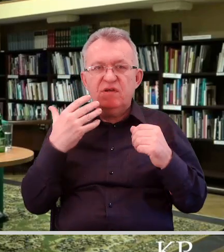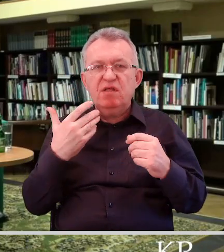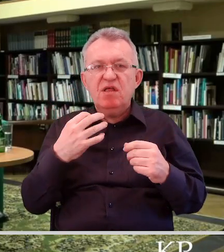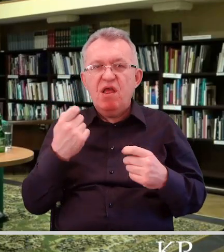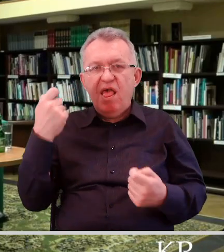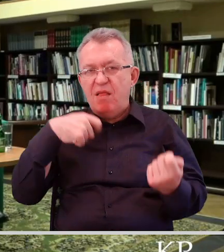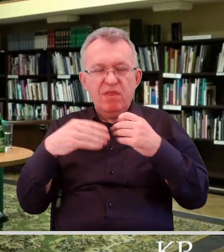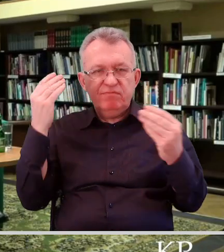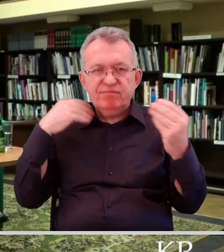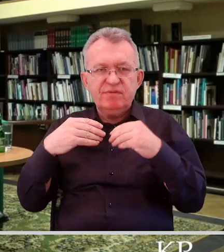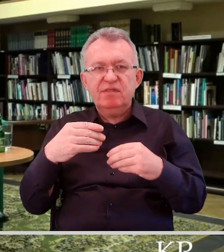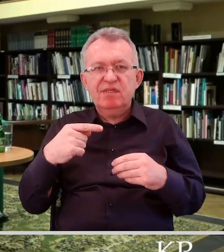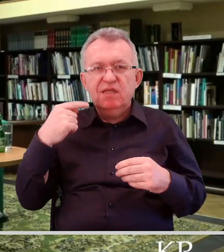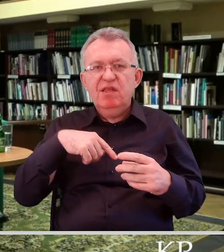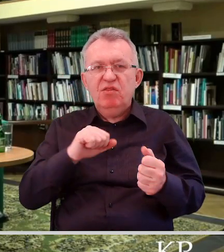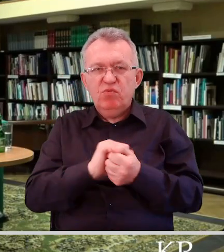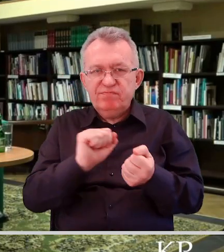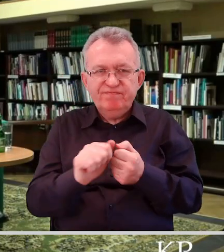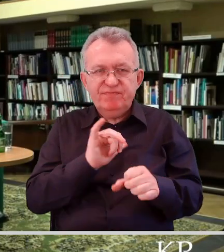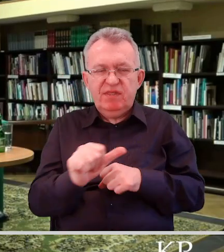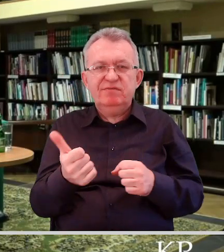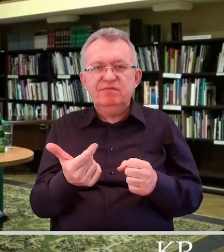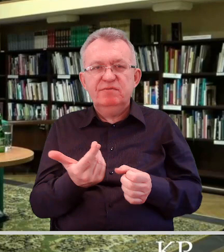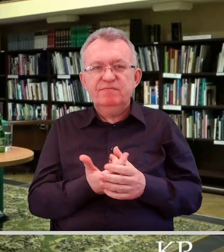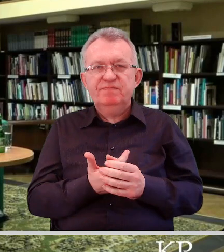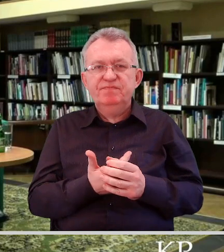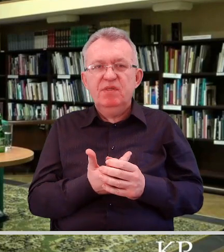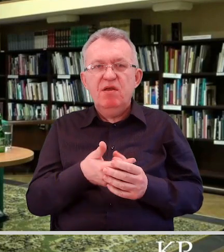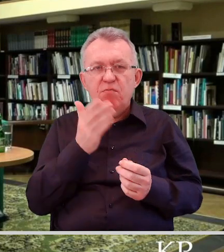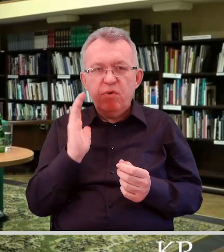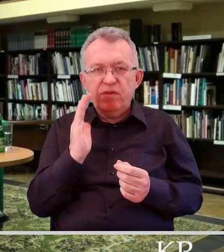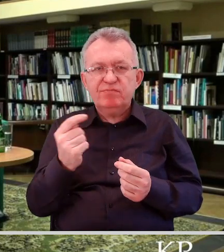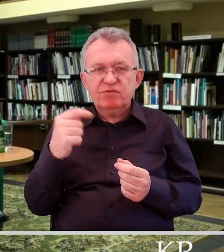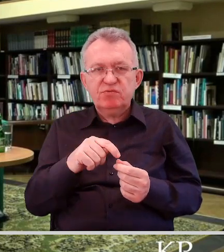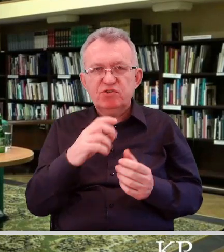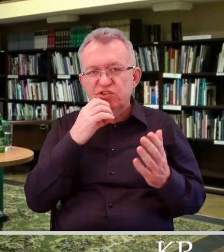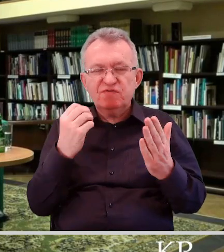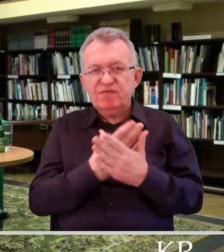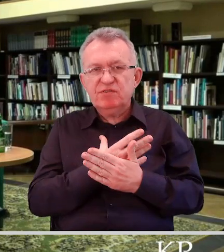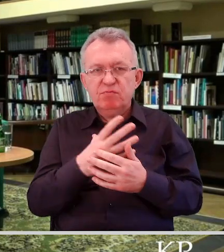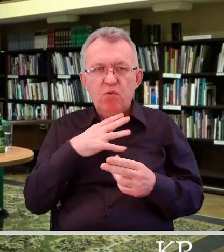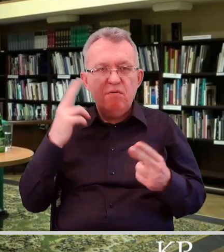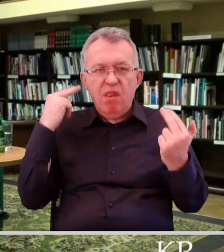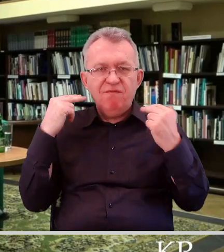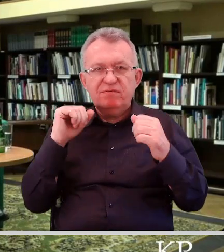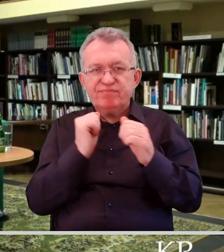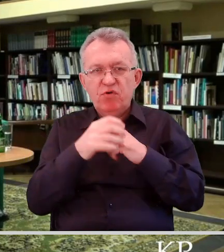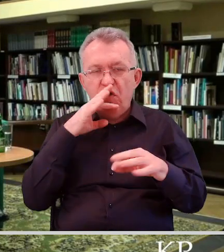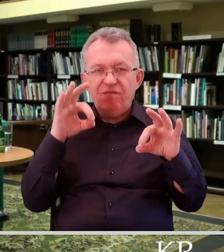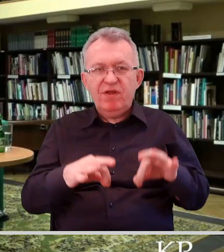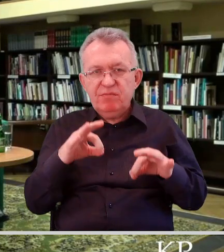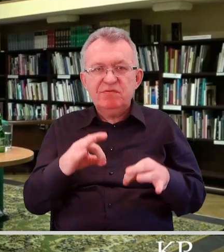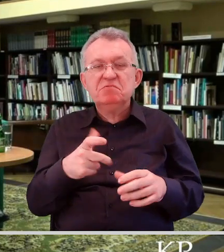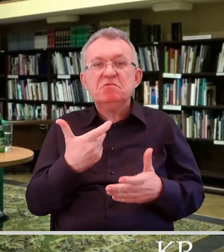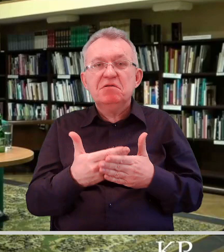tej chemii i tak dalej, chemia nas truje i tak dalej, i tak dalej, i tak dalej. Po czym przyszła do mnie tak świeżo odmalowana i ja mówię, no ale co